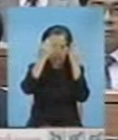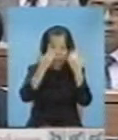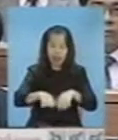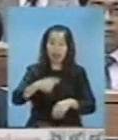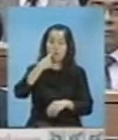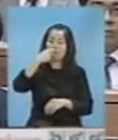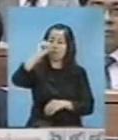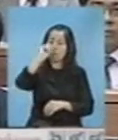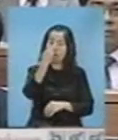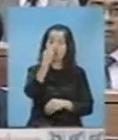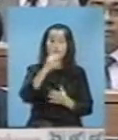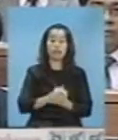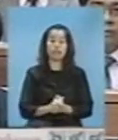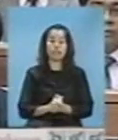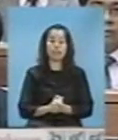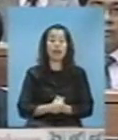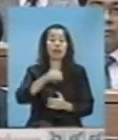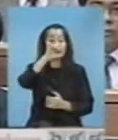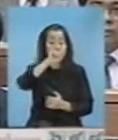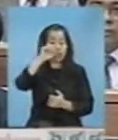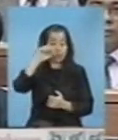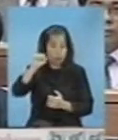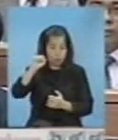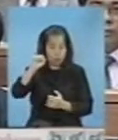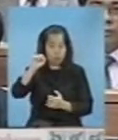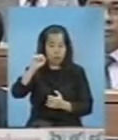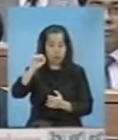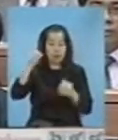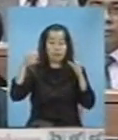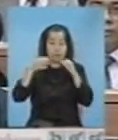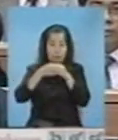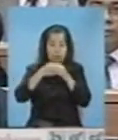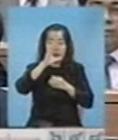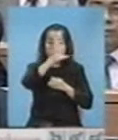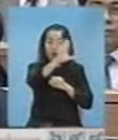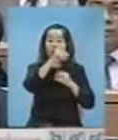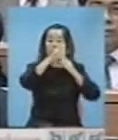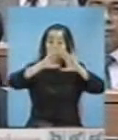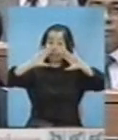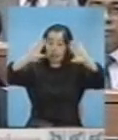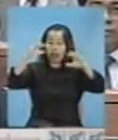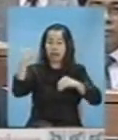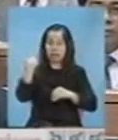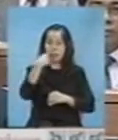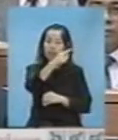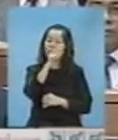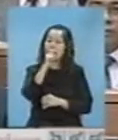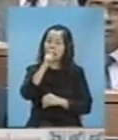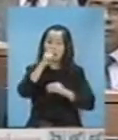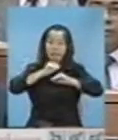อีกครั้งหนึ่งสมาชิกสภาผู้แทนราษฎรพรรครัฐบาลเองให้สัมภาษณ์ชัดเจ